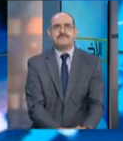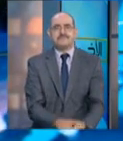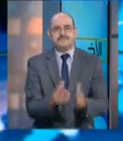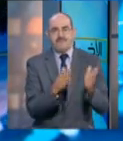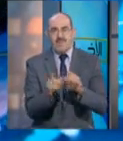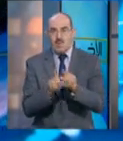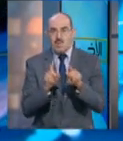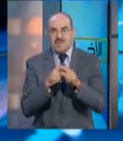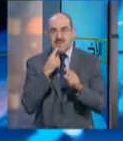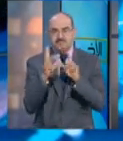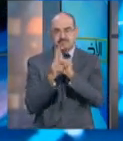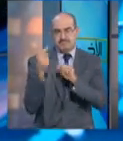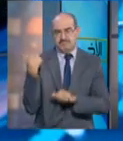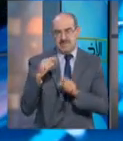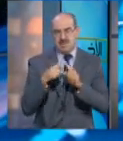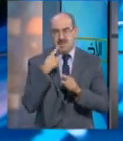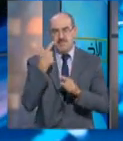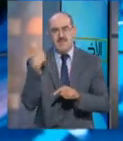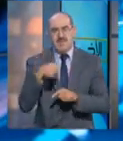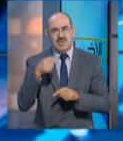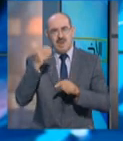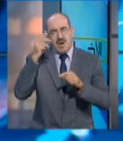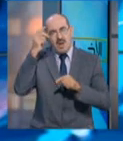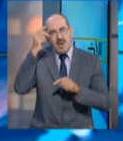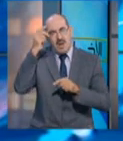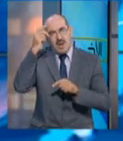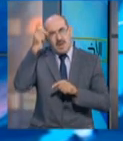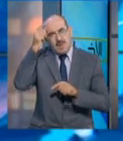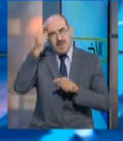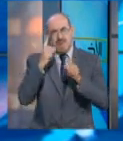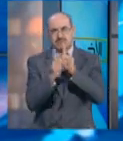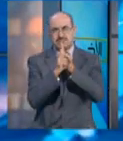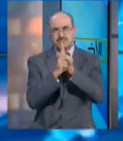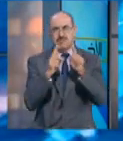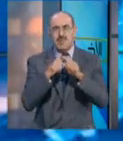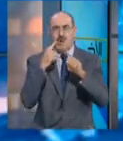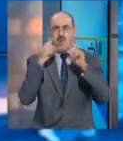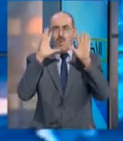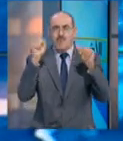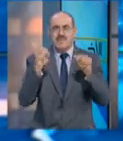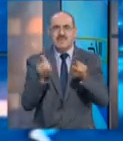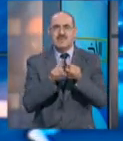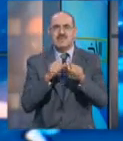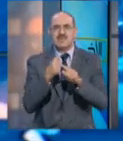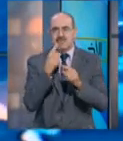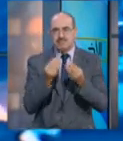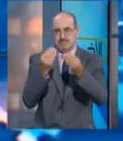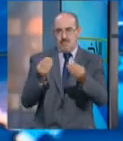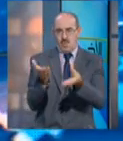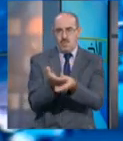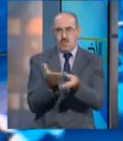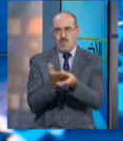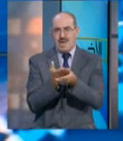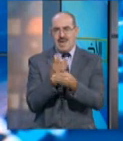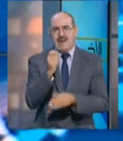كما استقبل أمس رئيس الجمهورية سعادة السيد صالح هم محمد بجدة، الذي قدم له